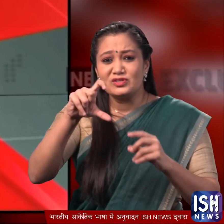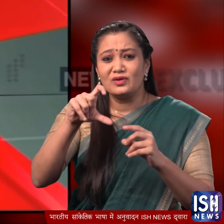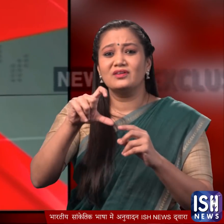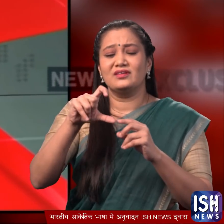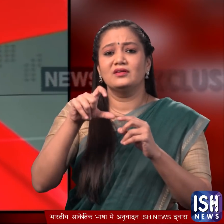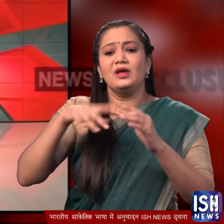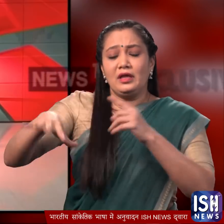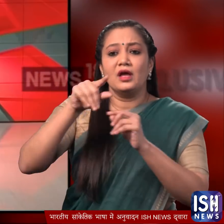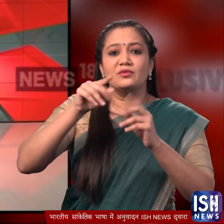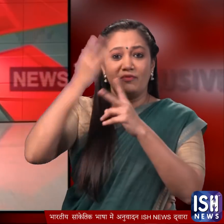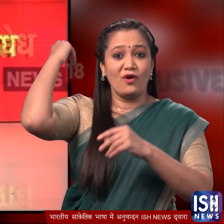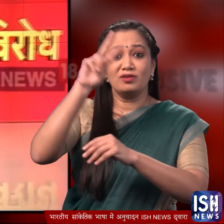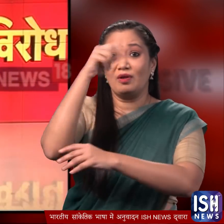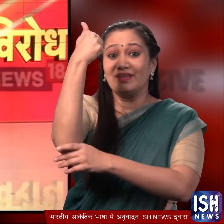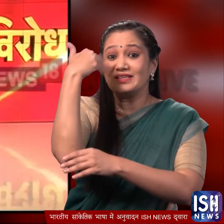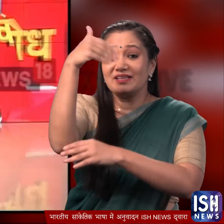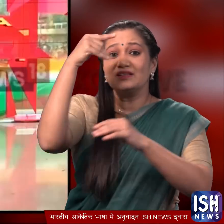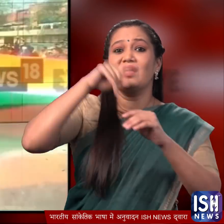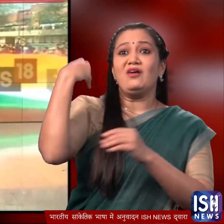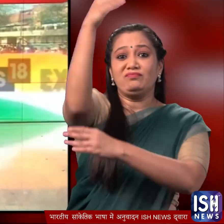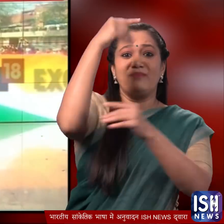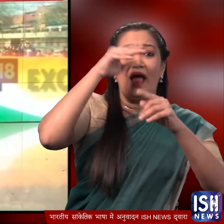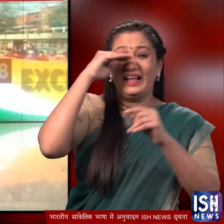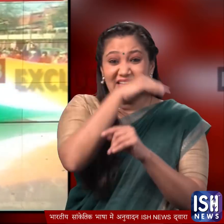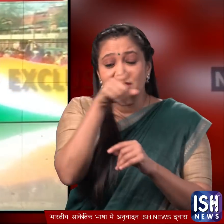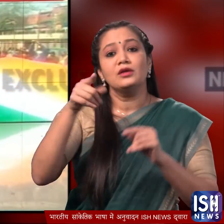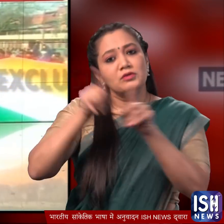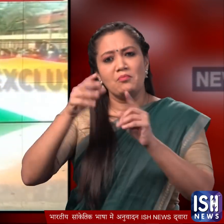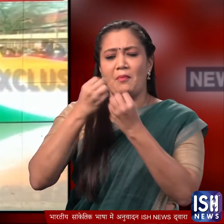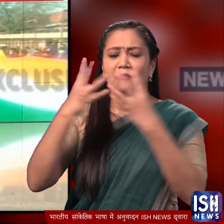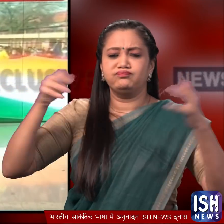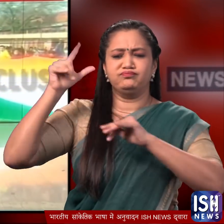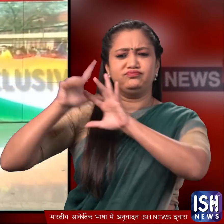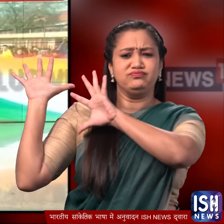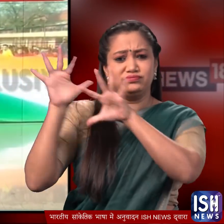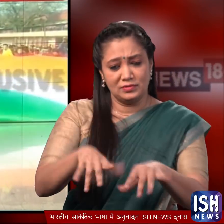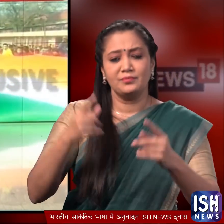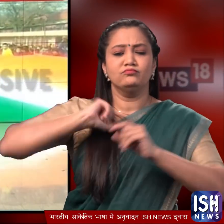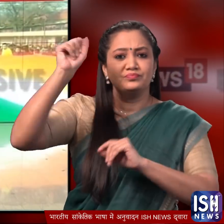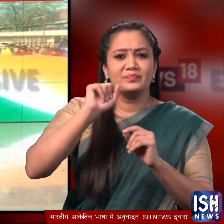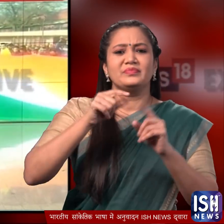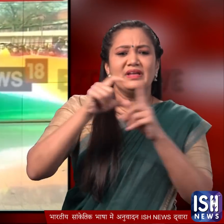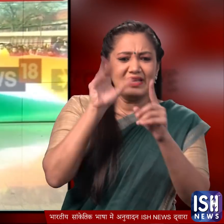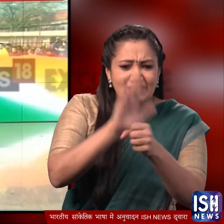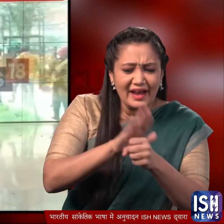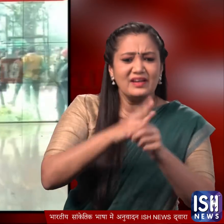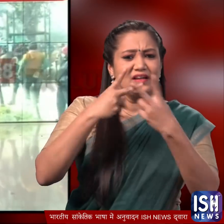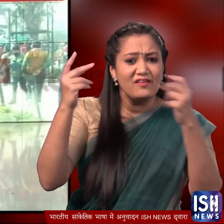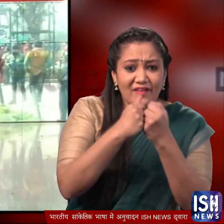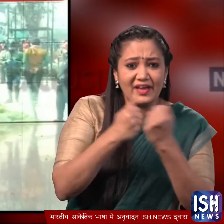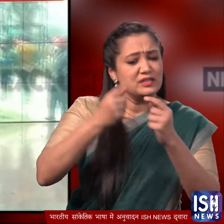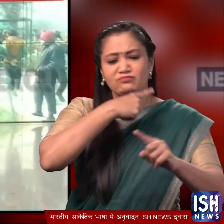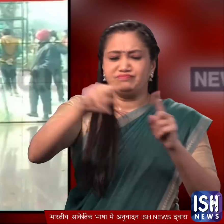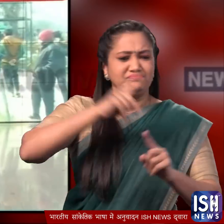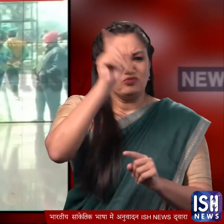लोगों ने 26 जनवरी को हुए तिरंगे के अपमान के खिलाफ एक मार्च निकाला। उन्होंने लाल किले में उपद्रव और राजधानी में किसानों की ट्रैक्टर परेड में हुई